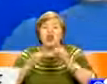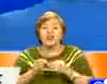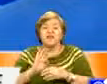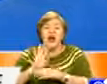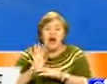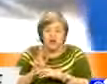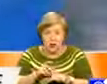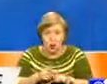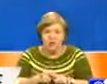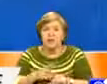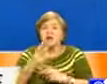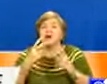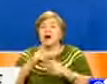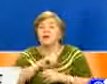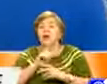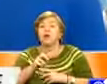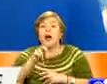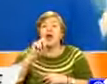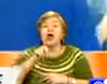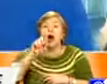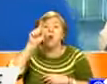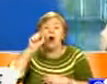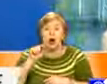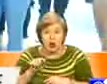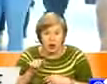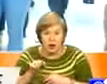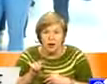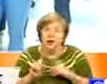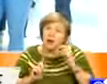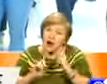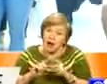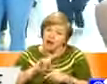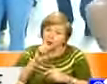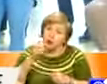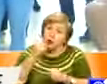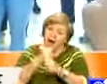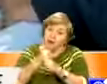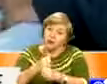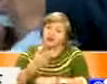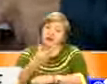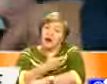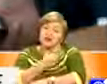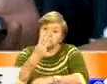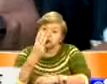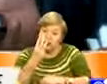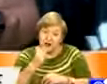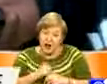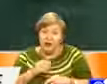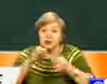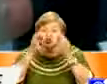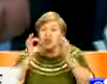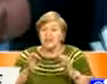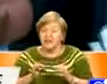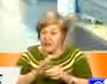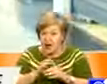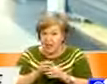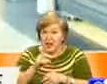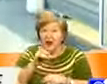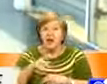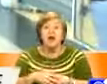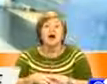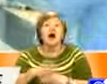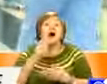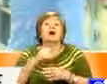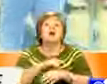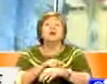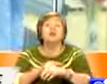este valabil doar 9 luni de zile în absența unei doze booster. Așadar, certificatele digitale au o perioadă